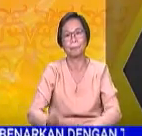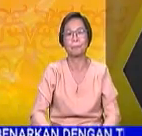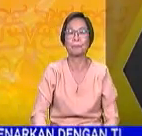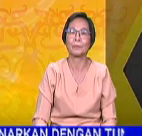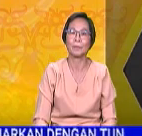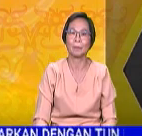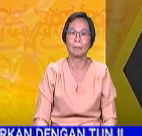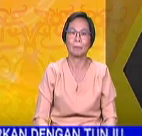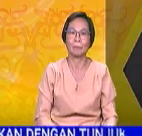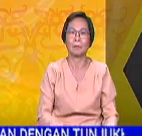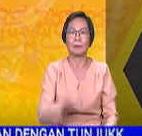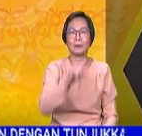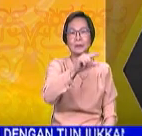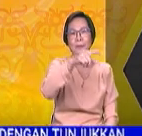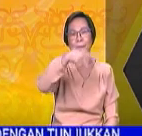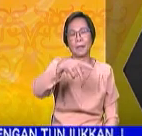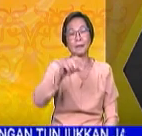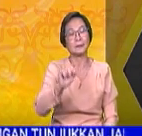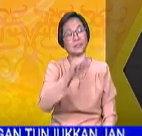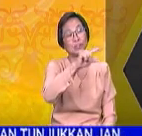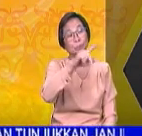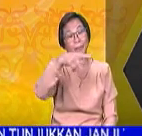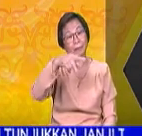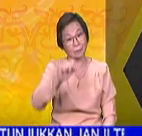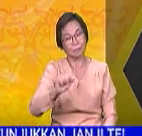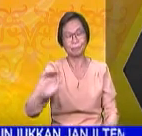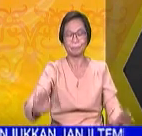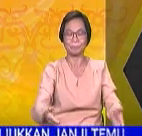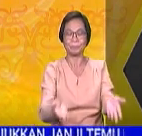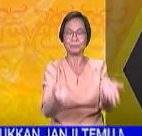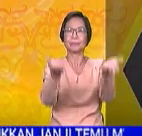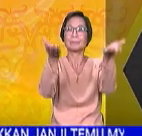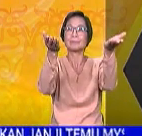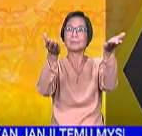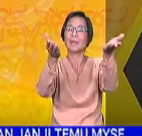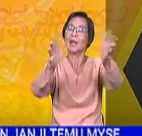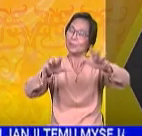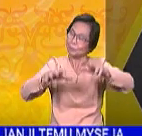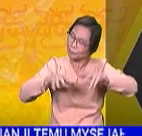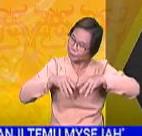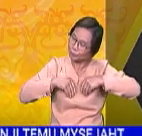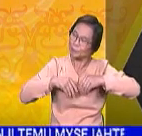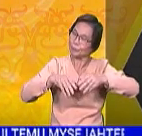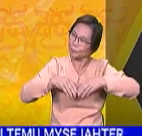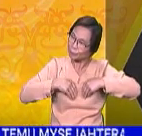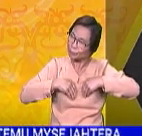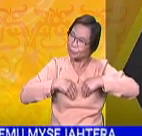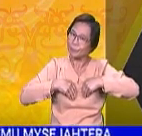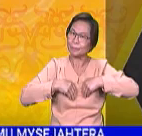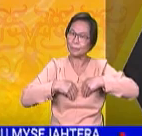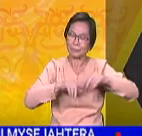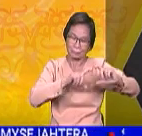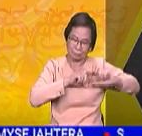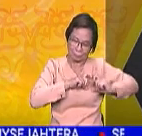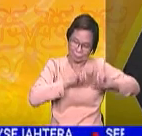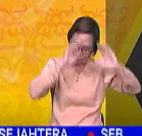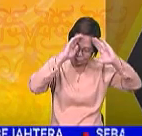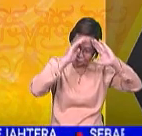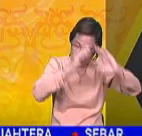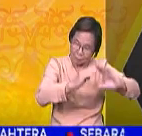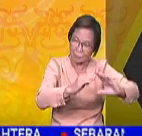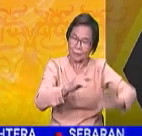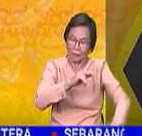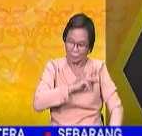sementara itu gabungan Patties Rawa GPS turut menjunjung kasih dan menyambut baik keprihatinan yang di-pertuan agung